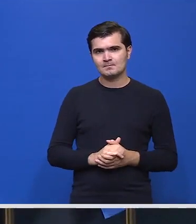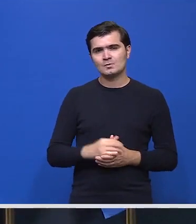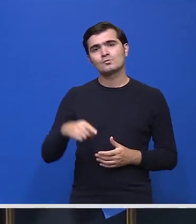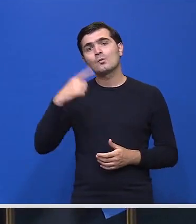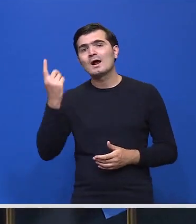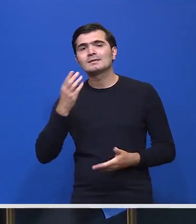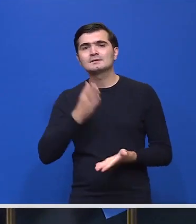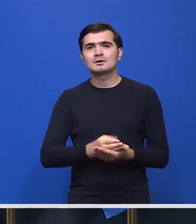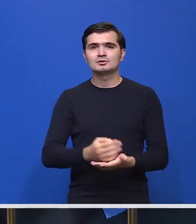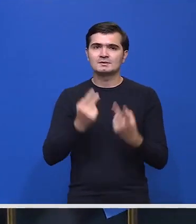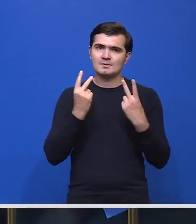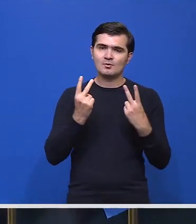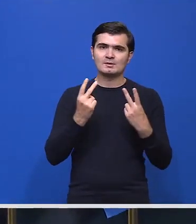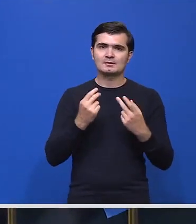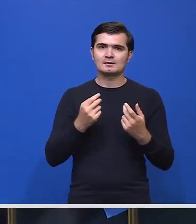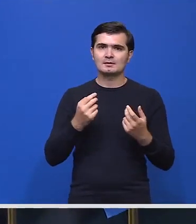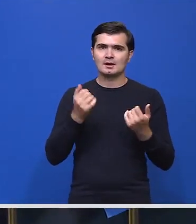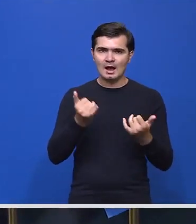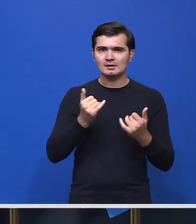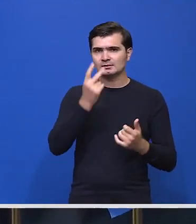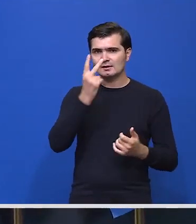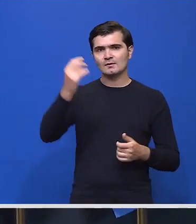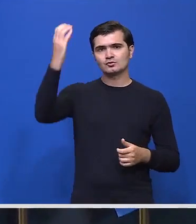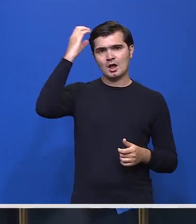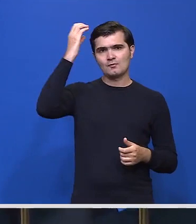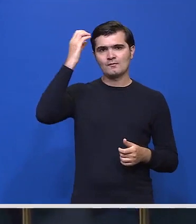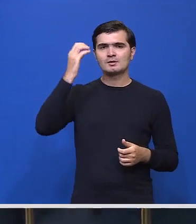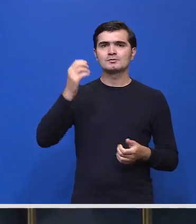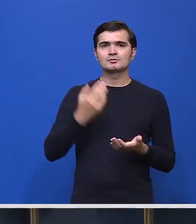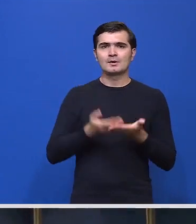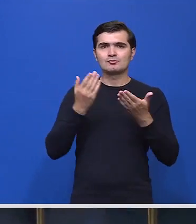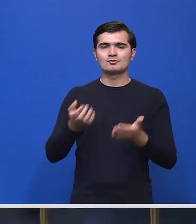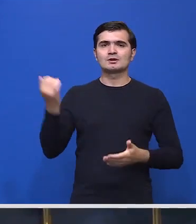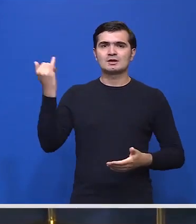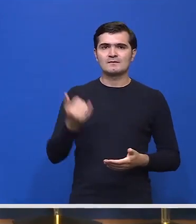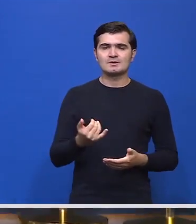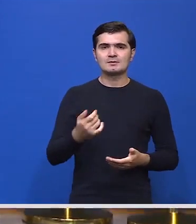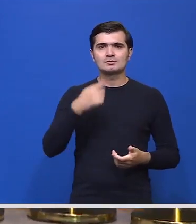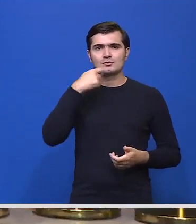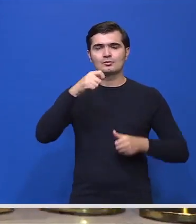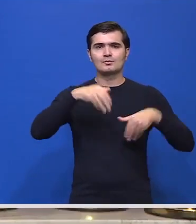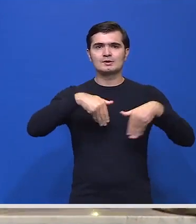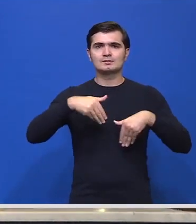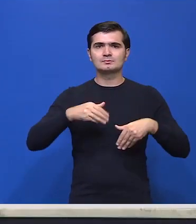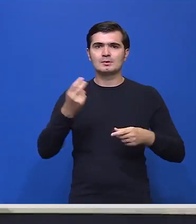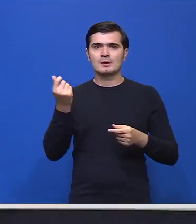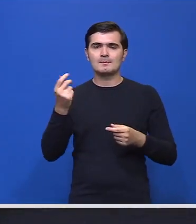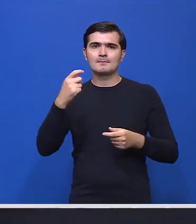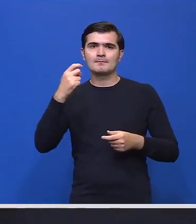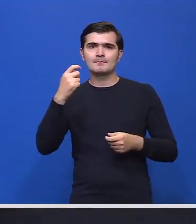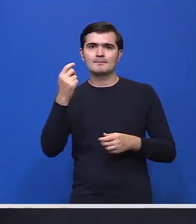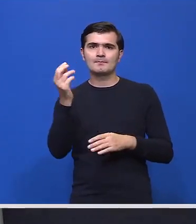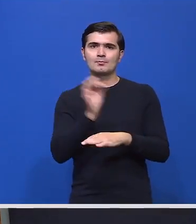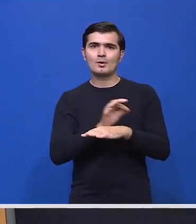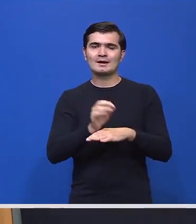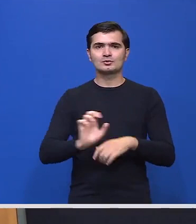alte decizii importante luate astăzi în guvern. În acest sens, alături de mine se află domnul ministru al investițiilor și proiectelor